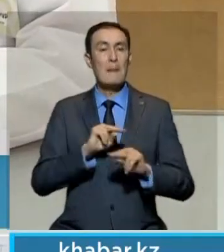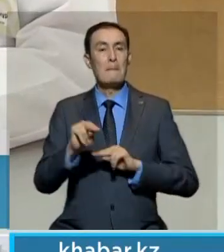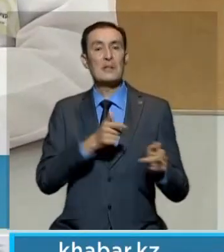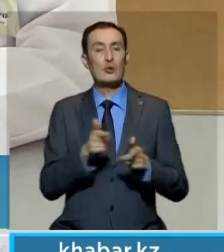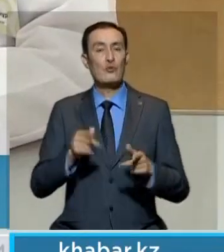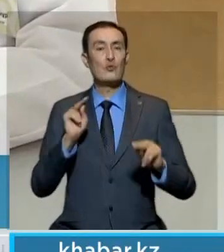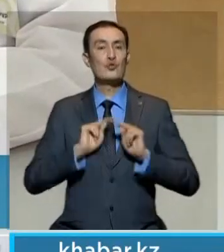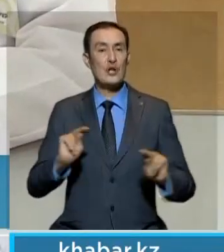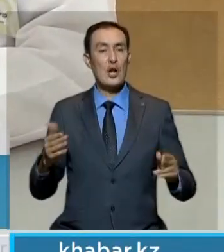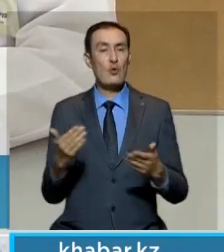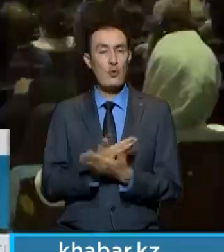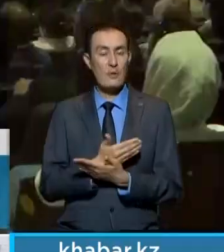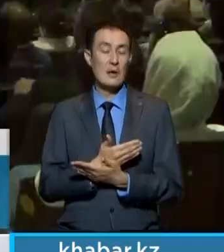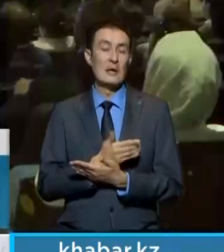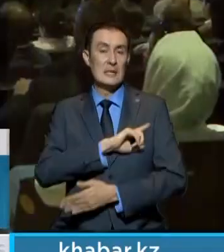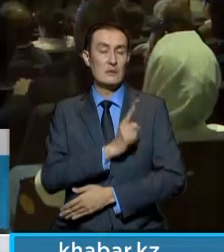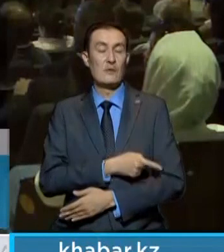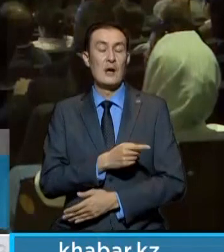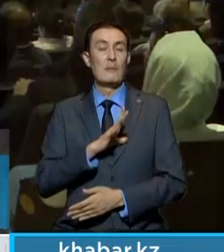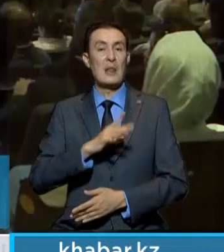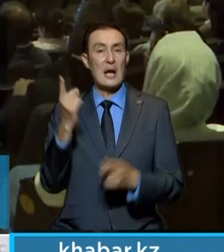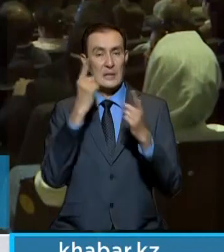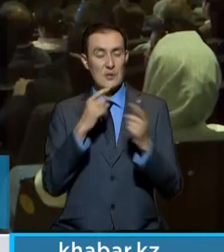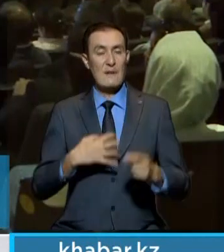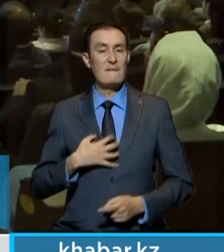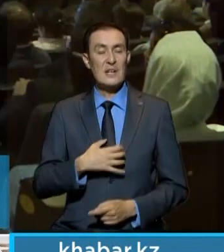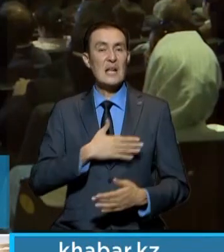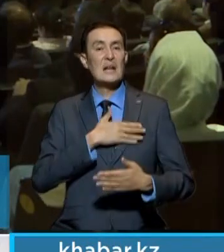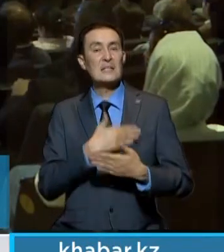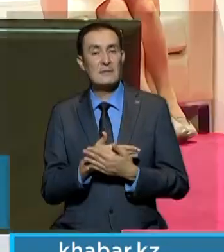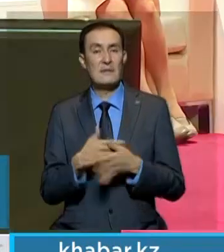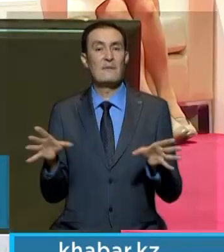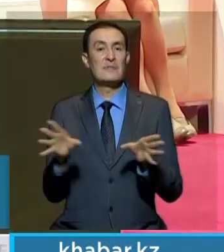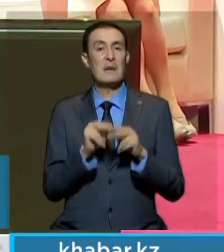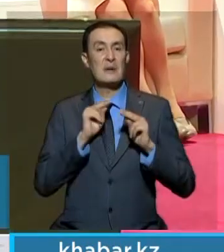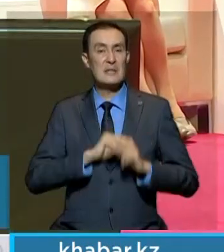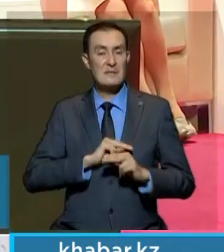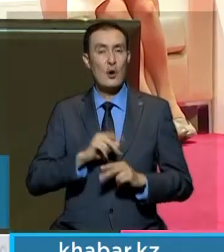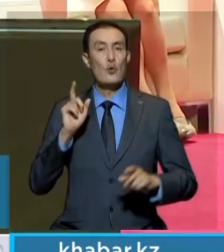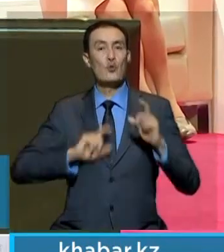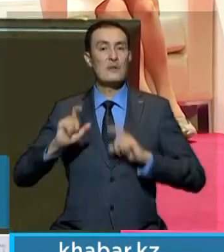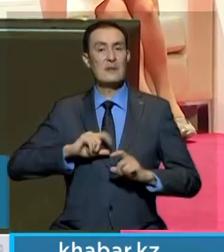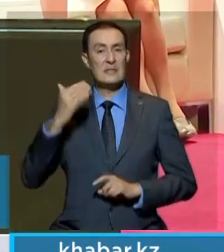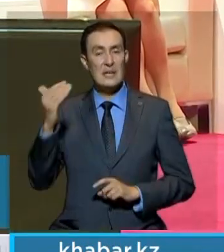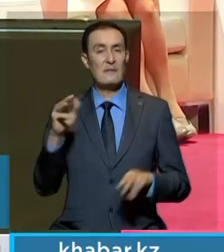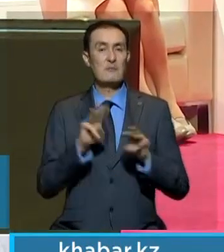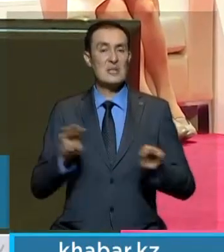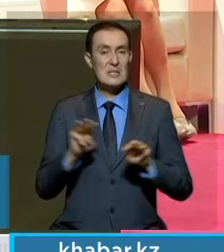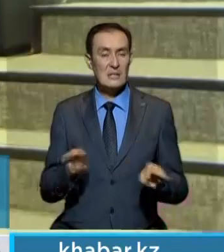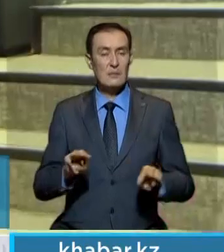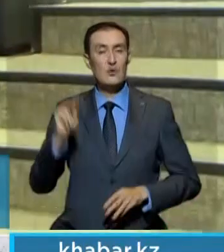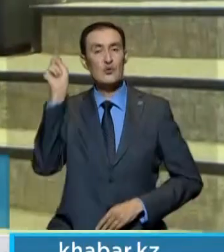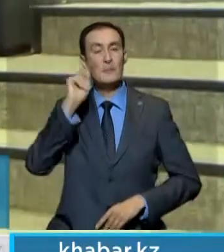новой информации в ходе сессии отмечено было значение активного взаимодействия между университетами министерствами